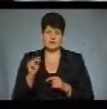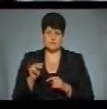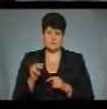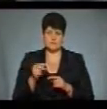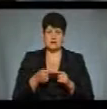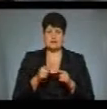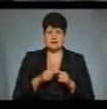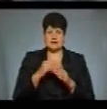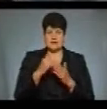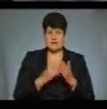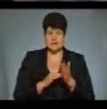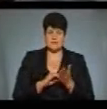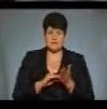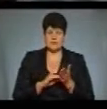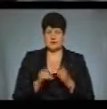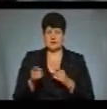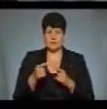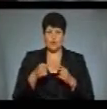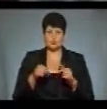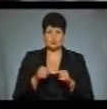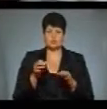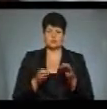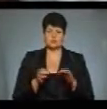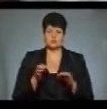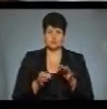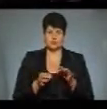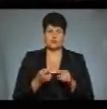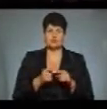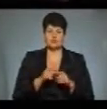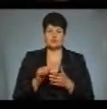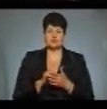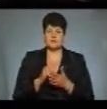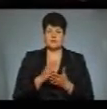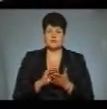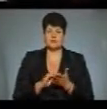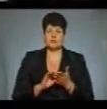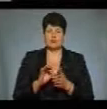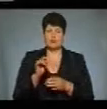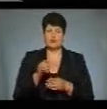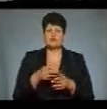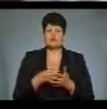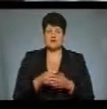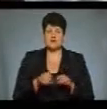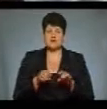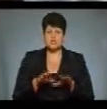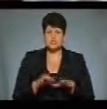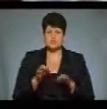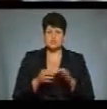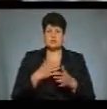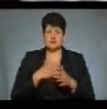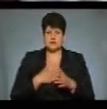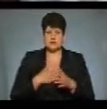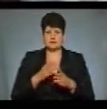Це текст ухвали Тернопільського окружного адміністративного суду. У цьому документі йдеться про те, що своїм рішенням суд задовольнив